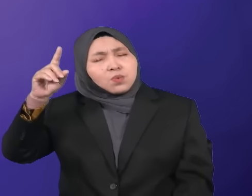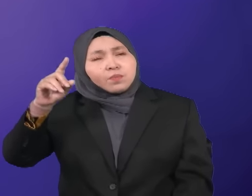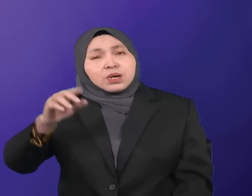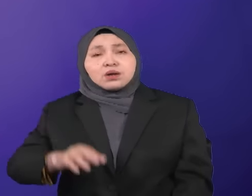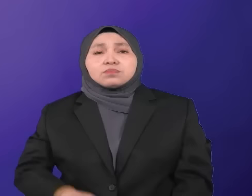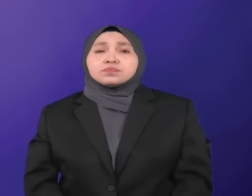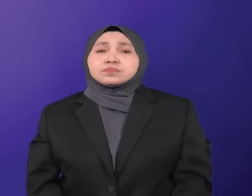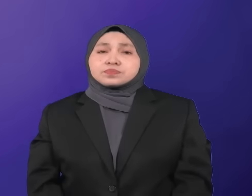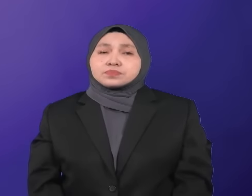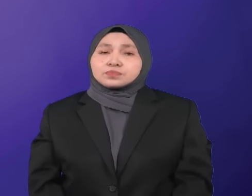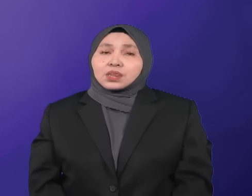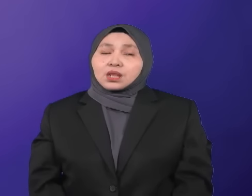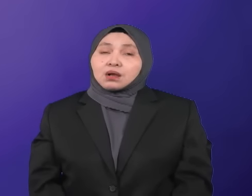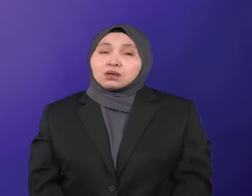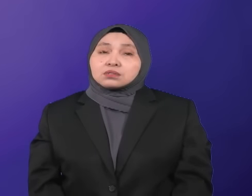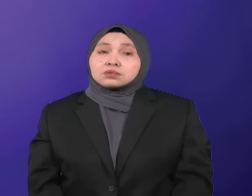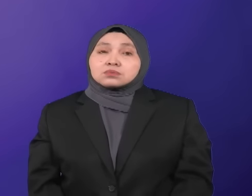الحساب